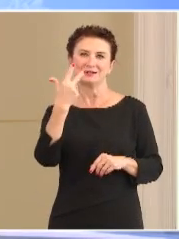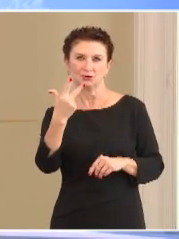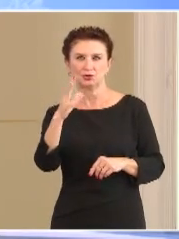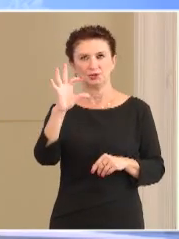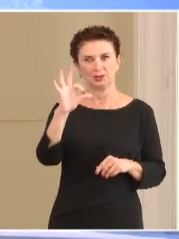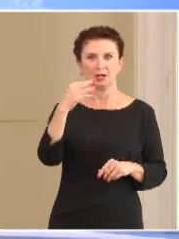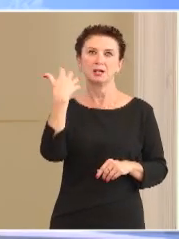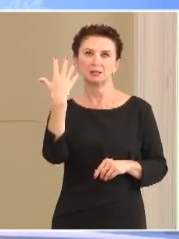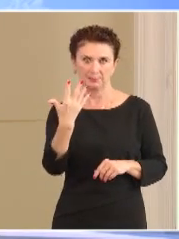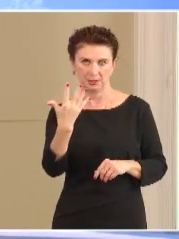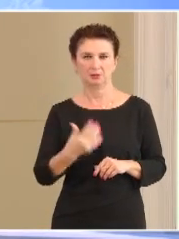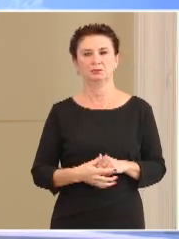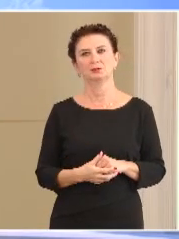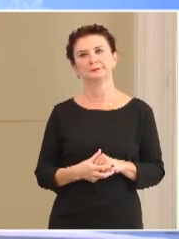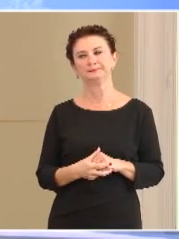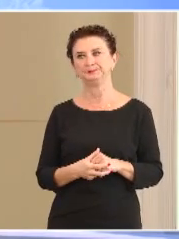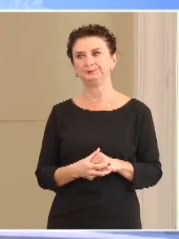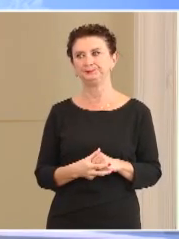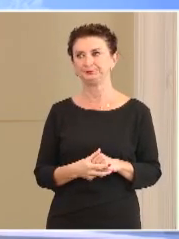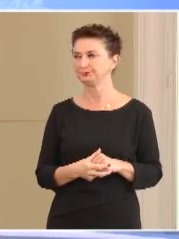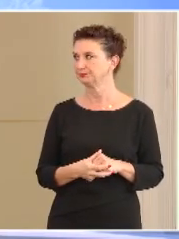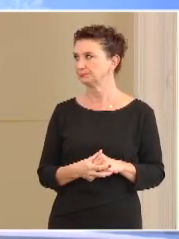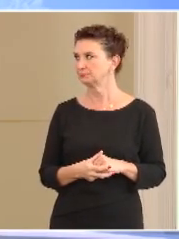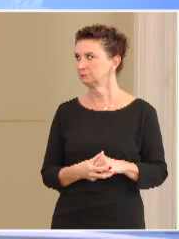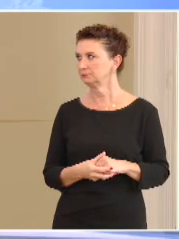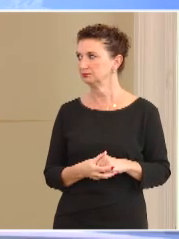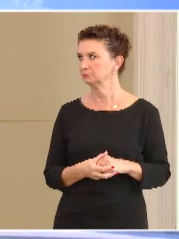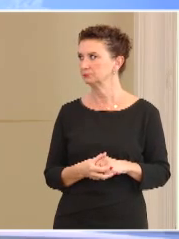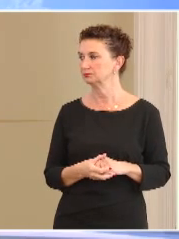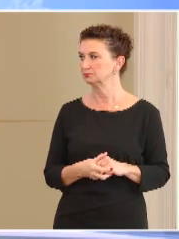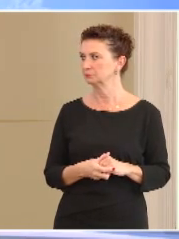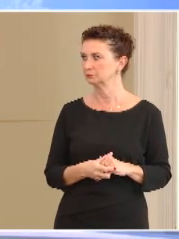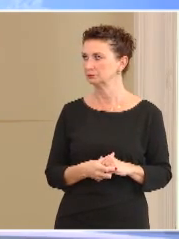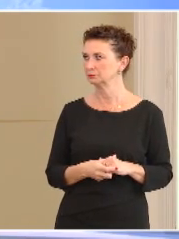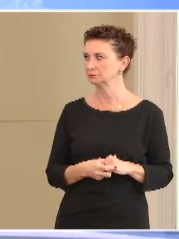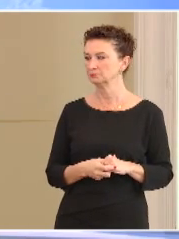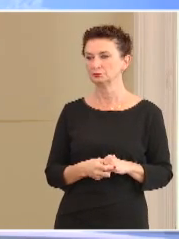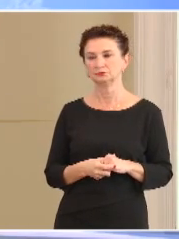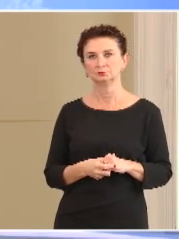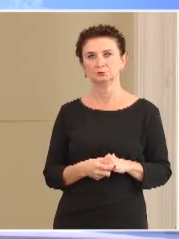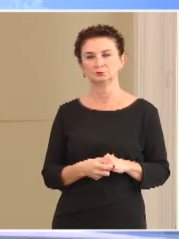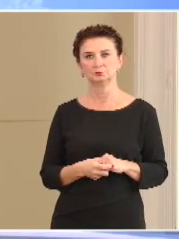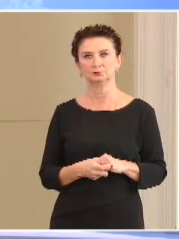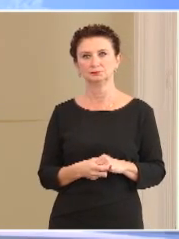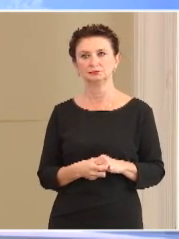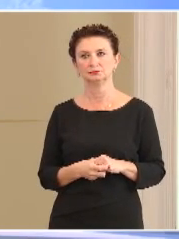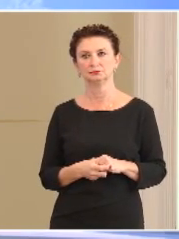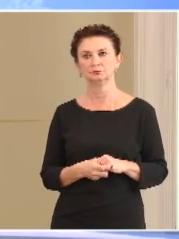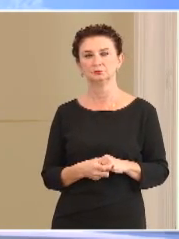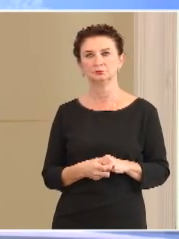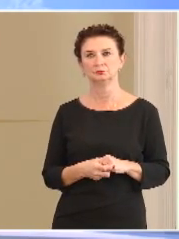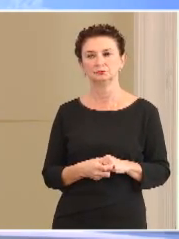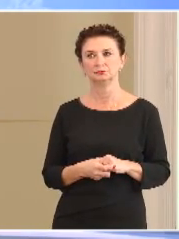w województwie kujawsko-pomorskim od Nowych Mars przez Bydgoszcz, dalej na południe